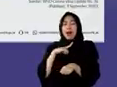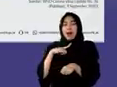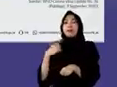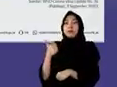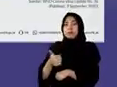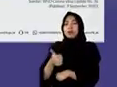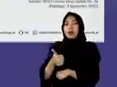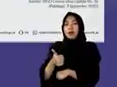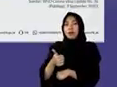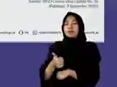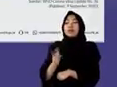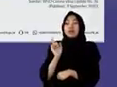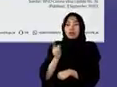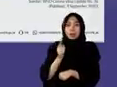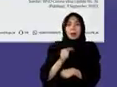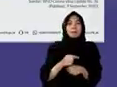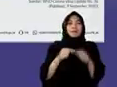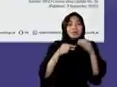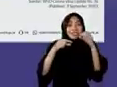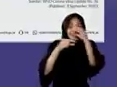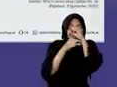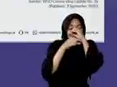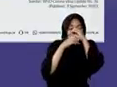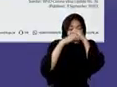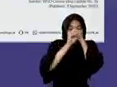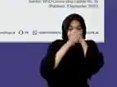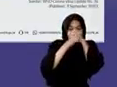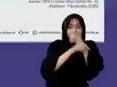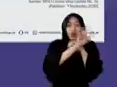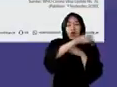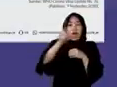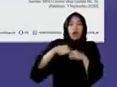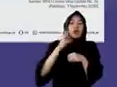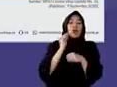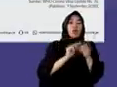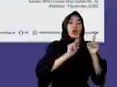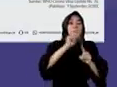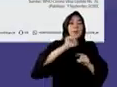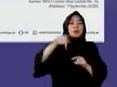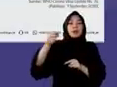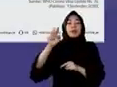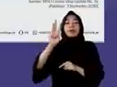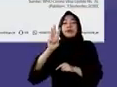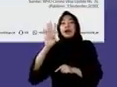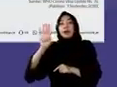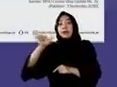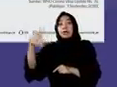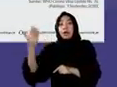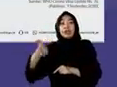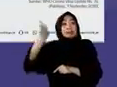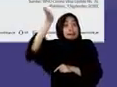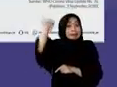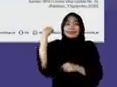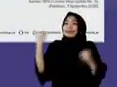menunjukkan pada sampel yang berumur 18 sampai dengan 34 tahun yang sebelumnya